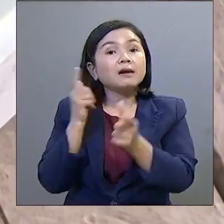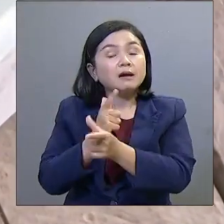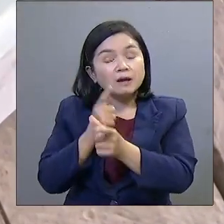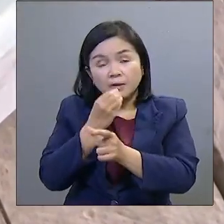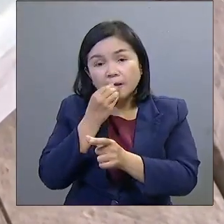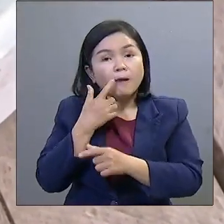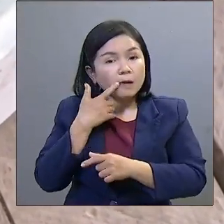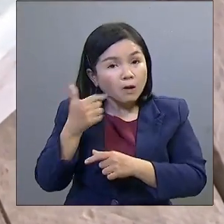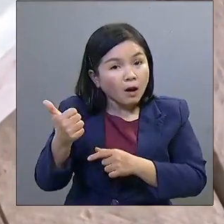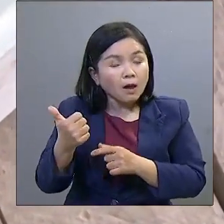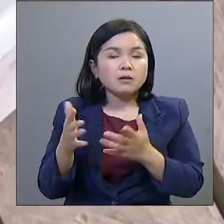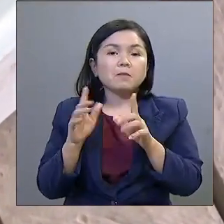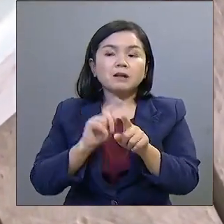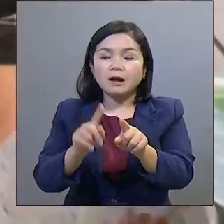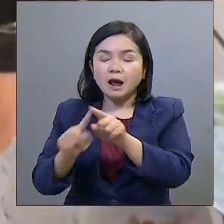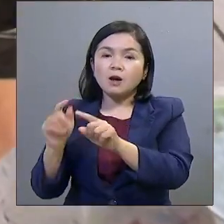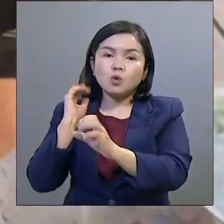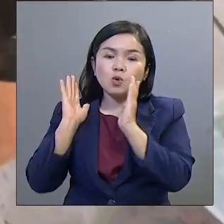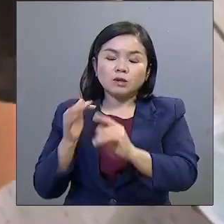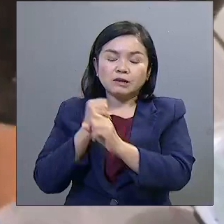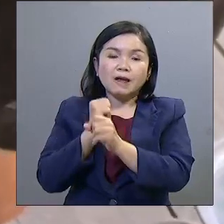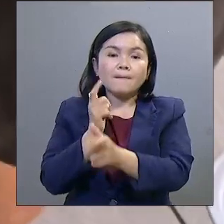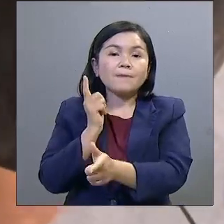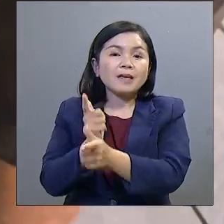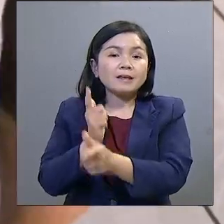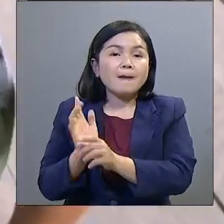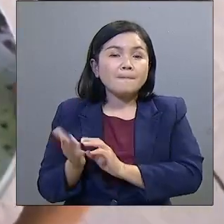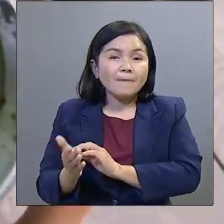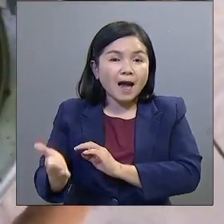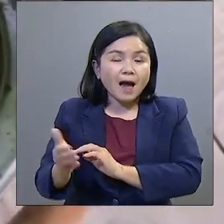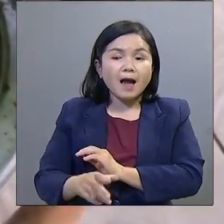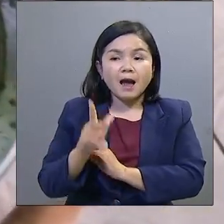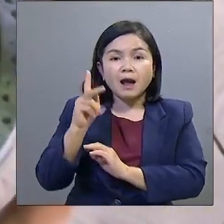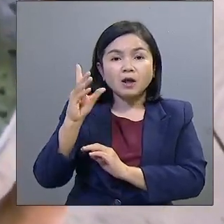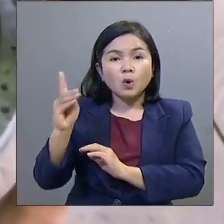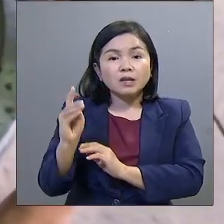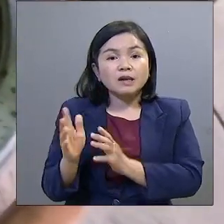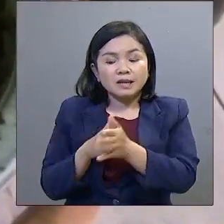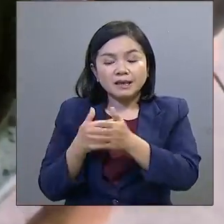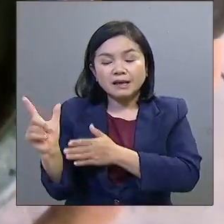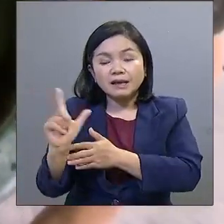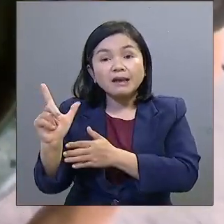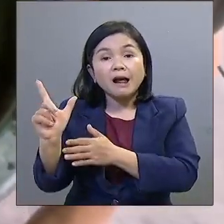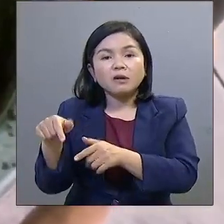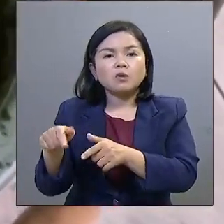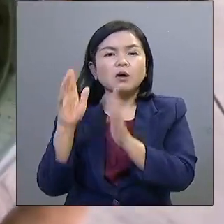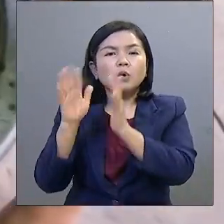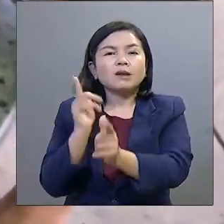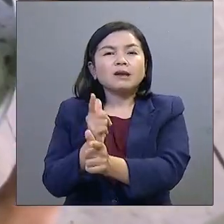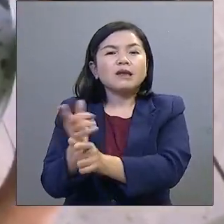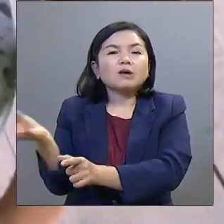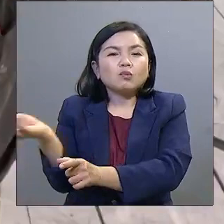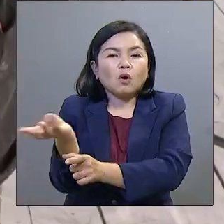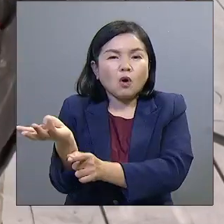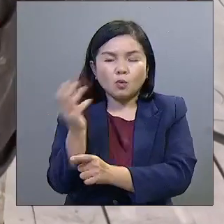คะคือณวันนี้เกษตรกรคนทำการเลี้ยงปลากดเหลืองเนี่ยค่อนข้างน้อยคือพื้นที่มันจำกัดค่ะ